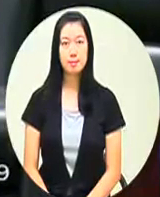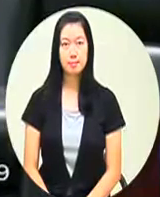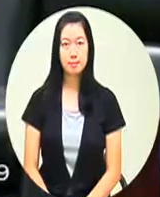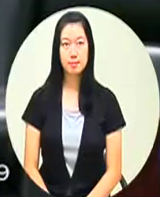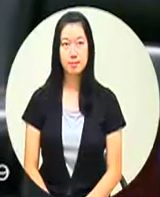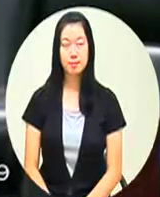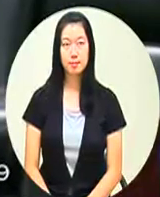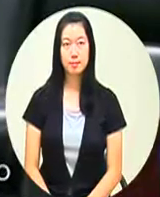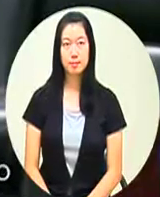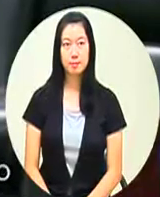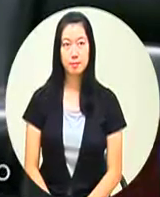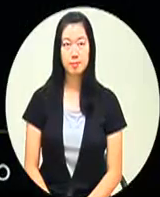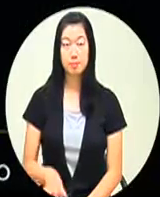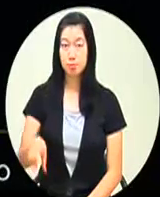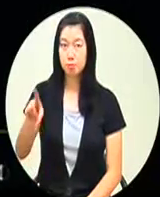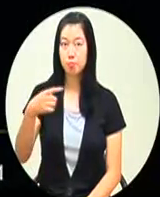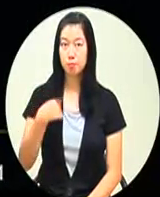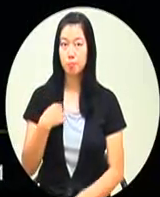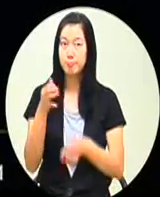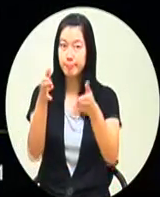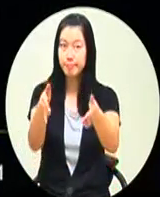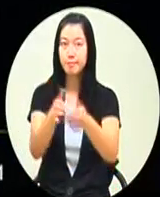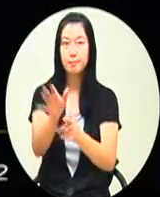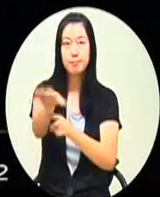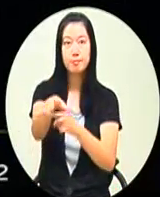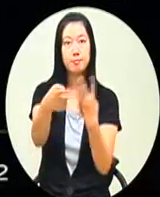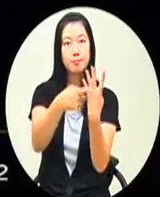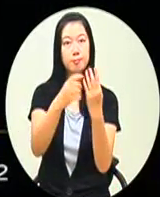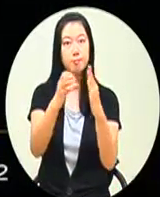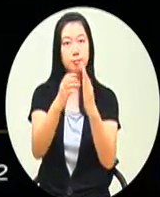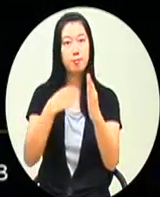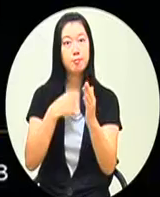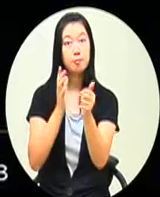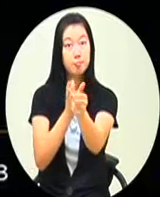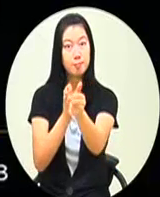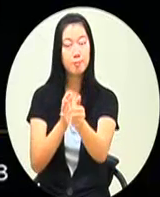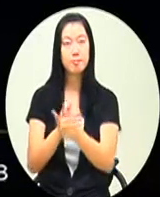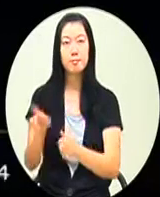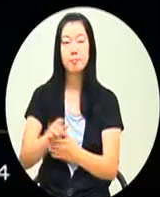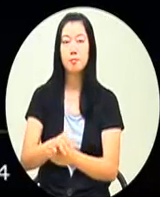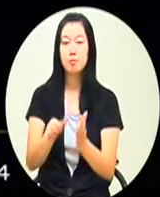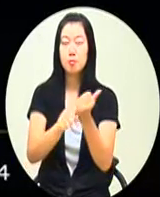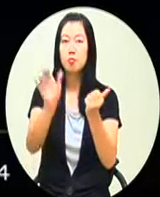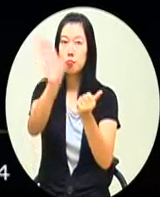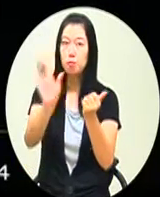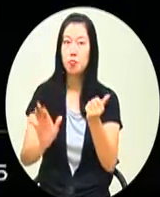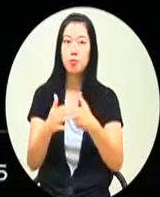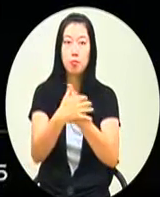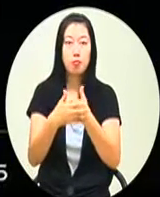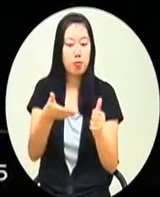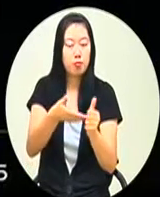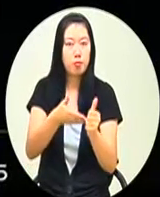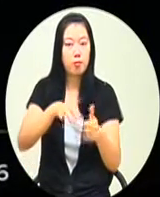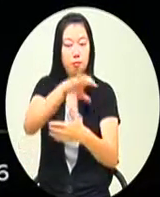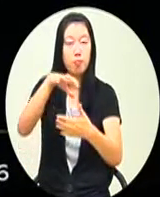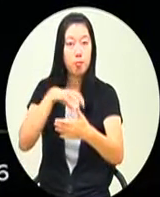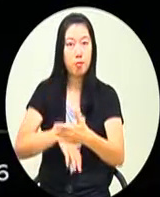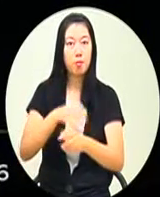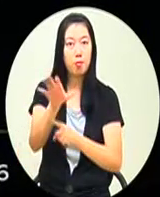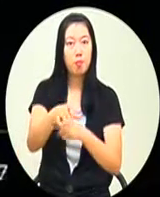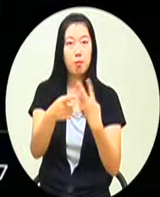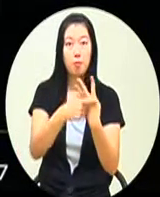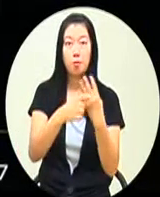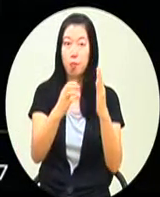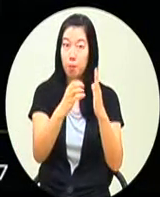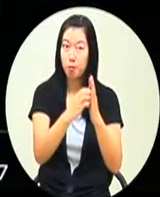我首先哈跟农业局来就教一下哈，那个。生态的保育其实在农业局的业务里面、啊、可是它算是一个比